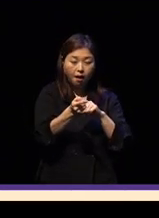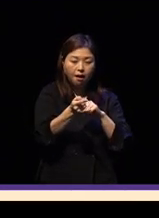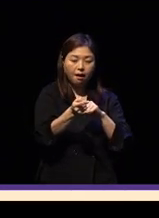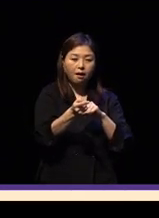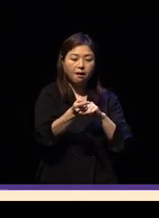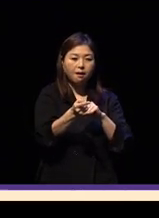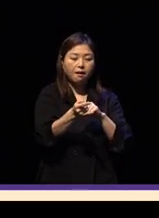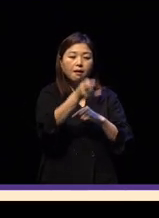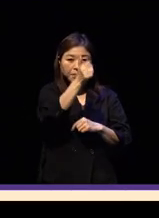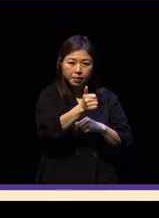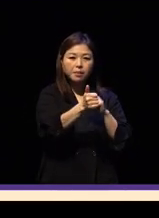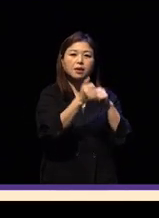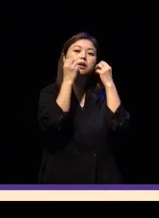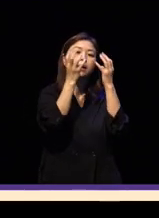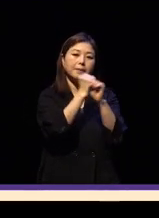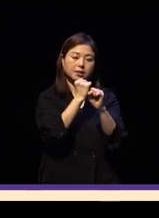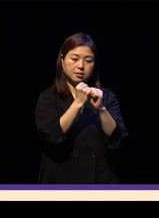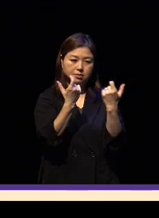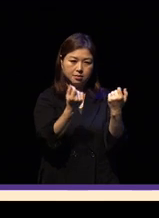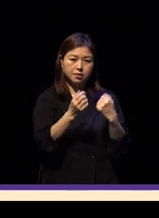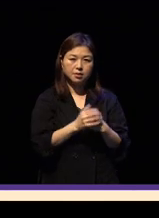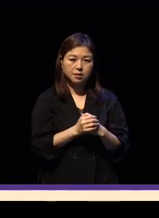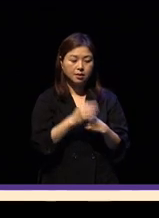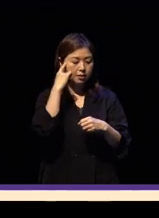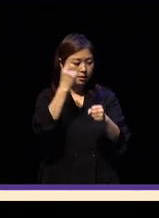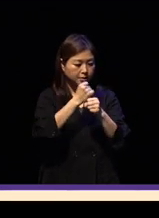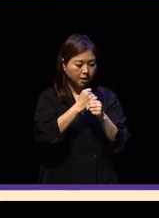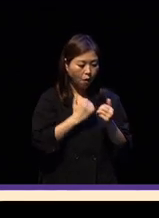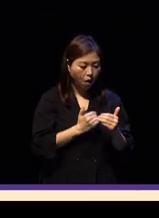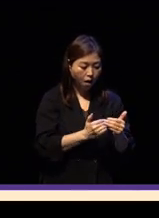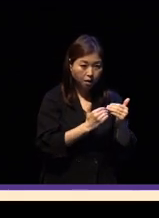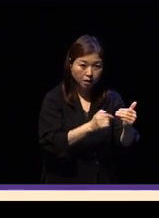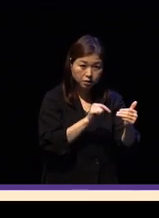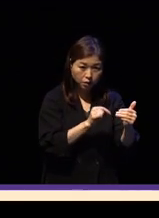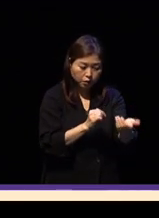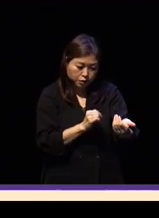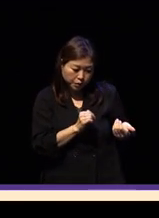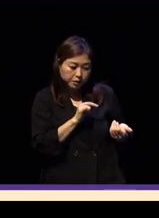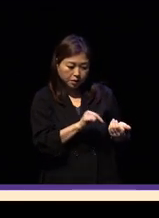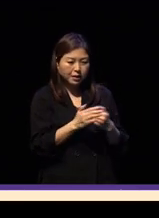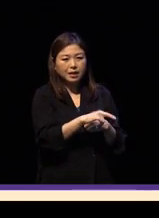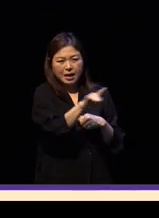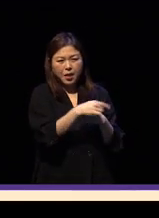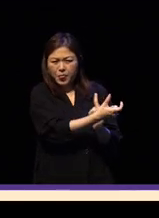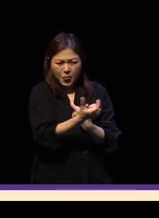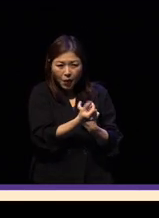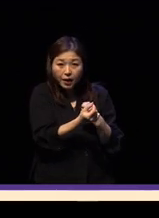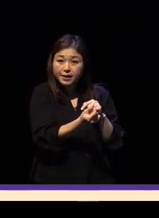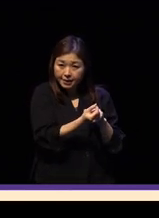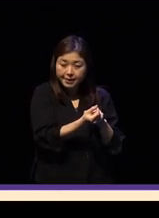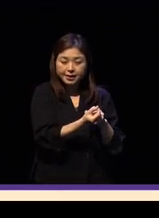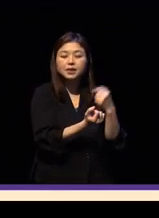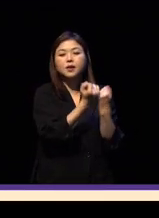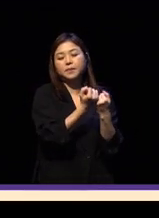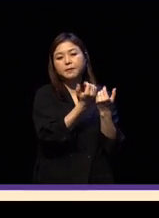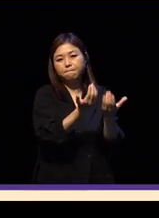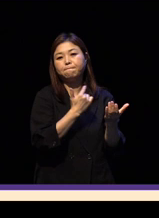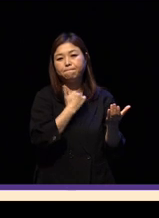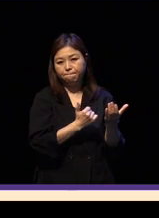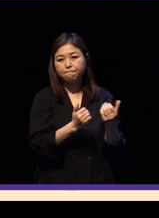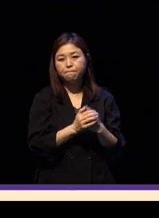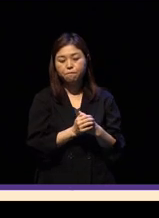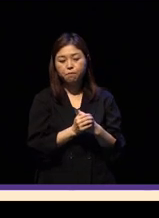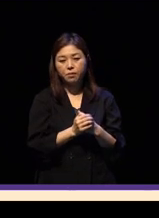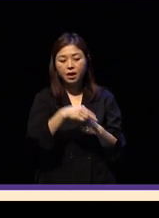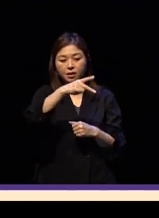만들어진 부분입니다 창작의 과정에 대해서는 제가 앞서서 공통적으로 설명을 드린 바가 있고요